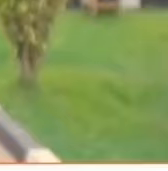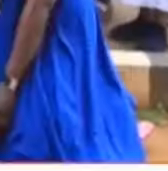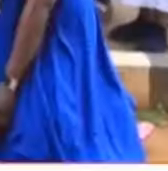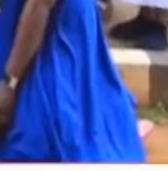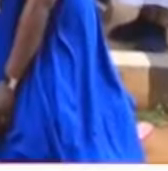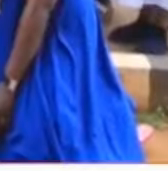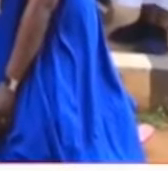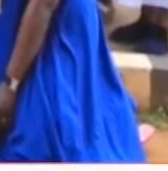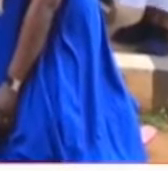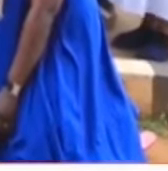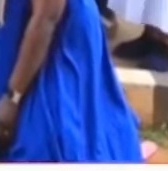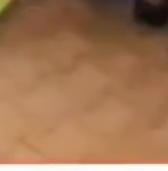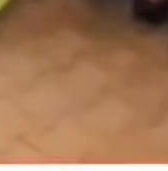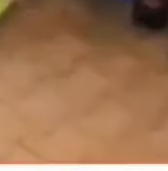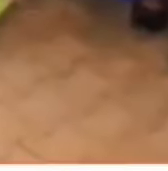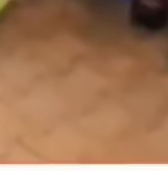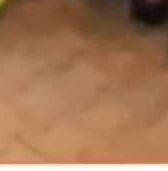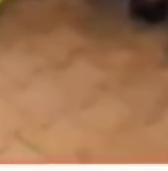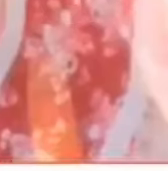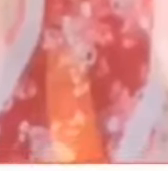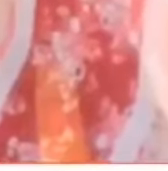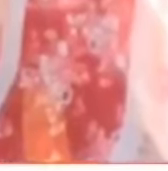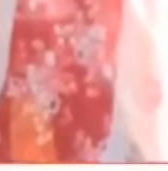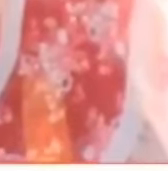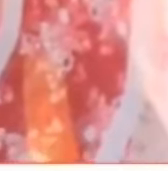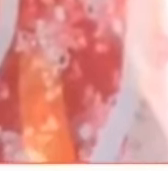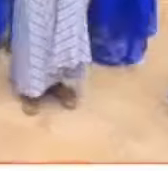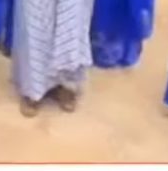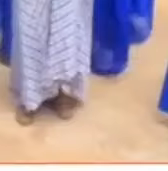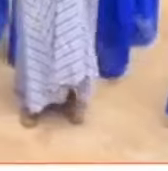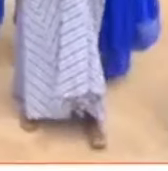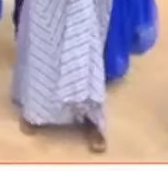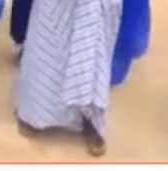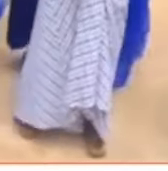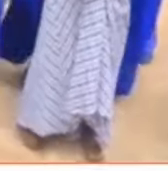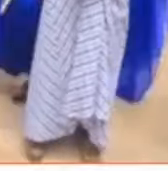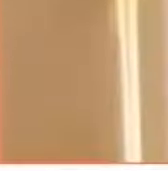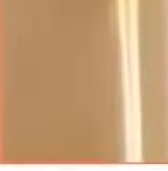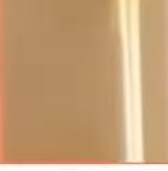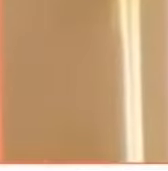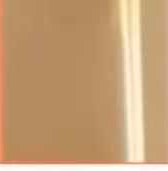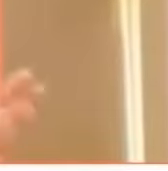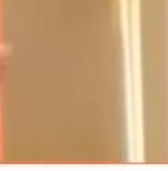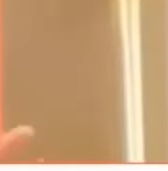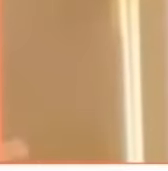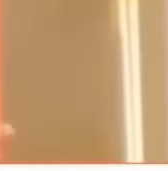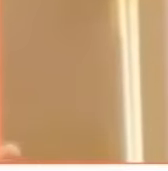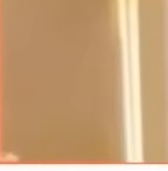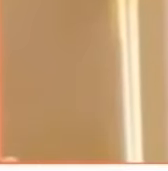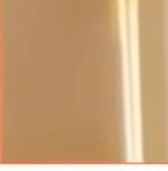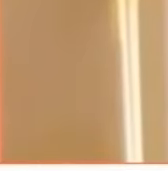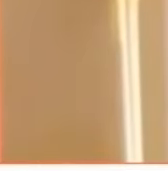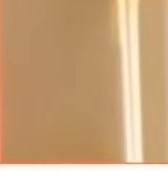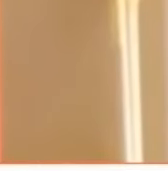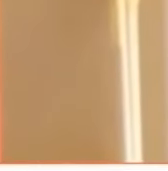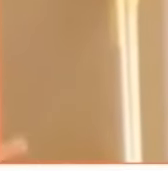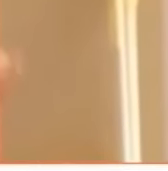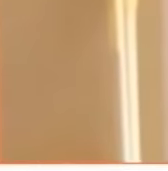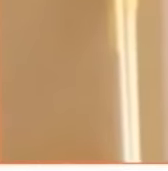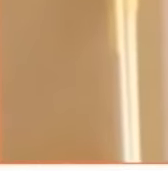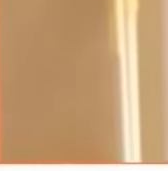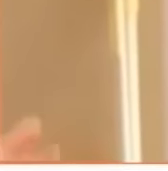omutima omulungi. Gupta asimye omulimu omulungi ogukoleddwa banna Inawil Club mu Uganda. This is my project, I would say,